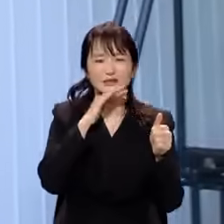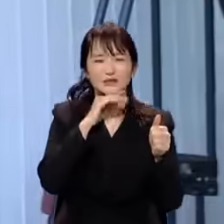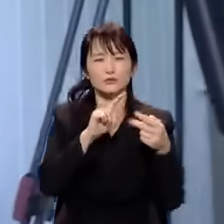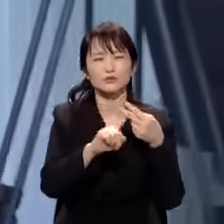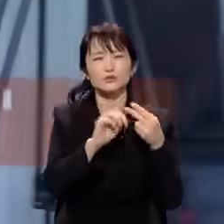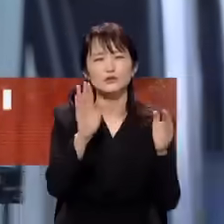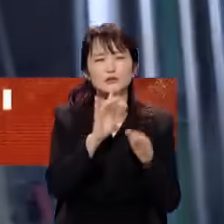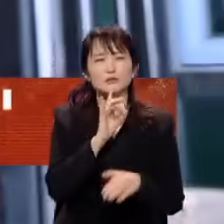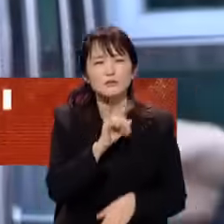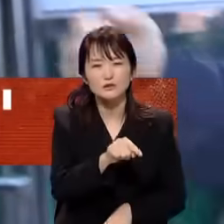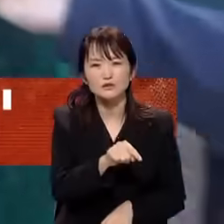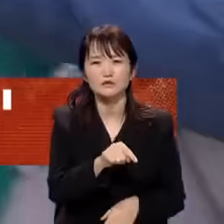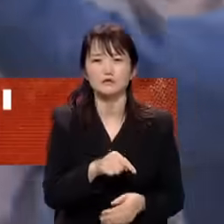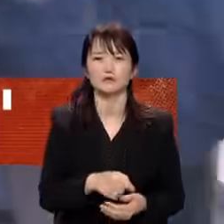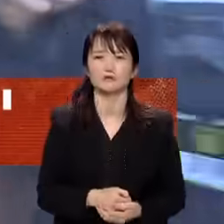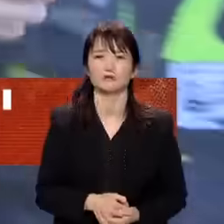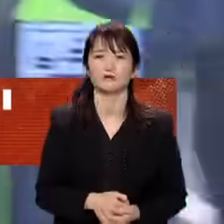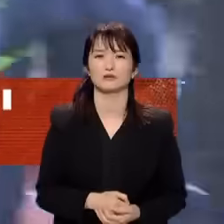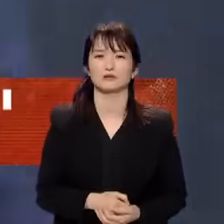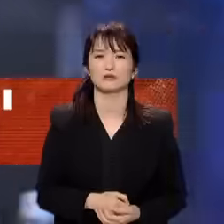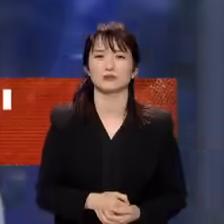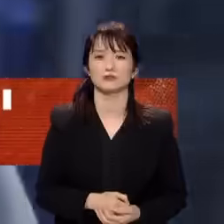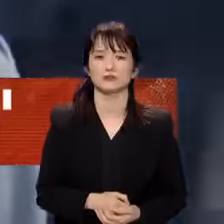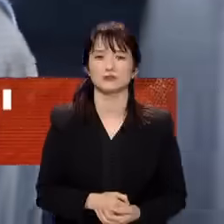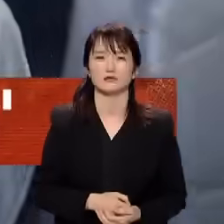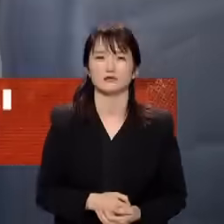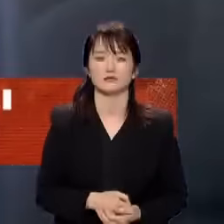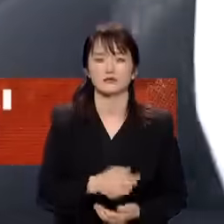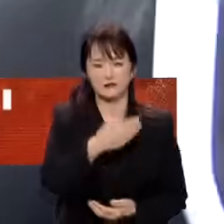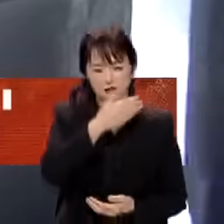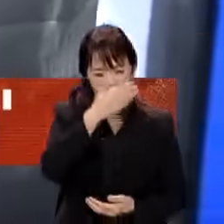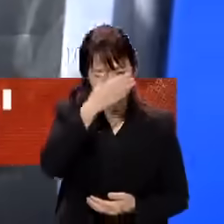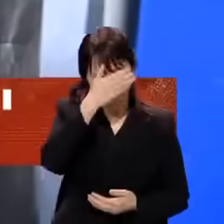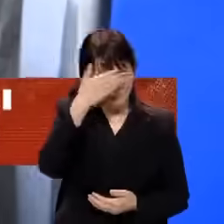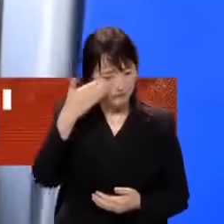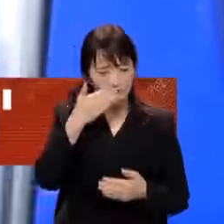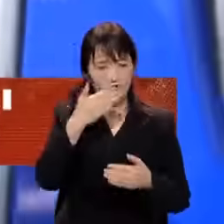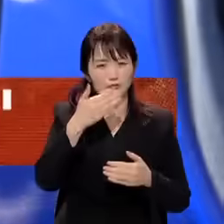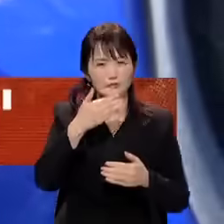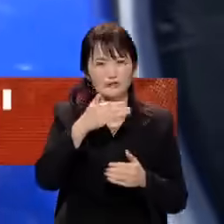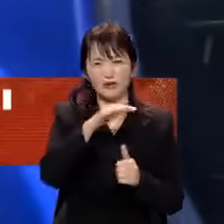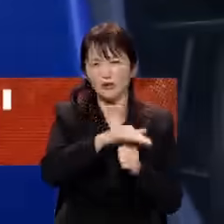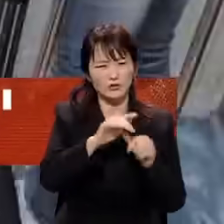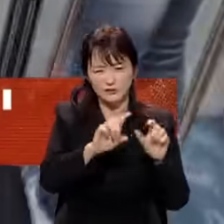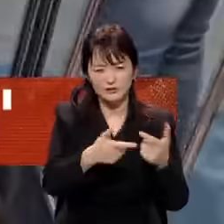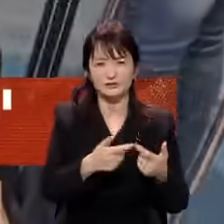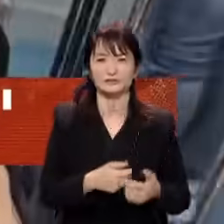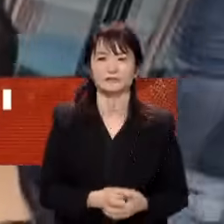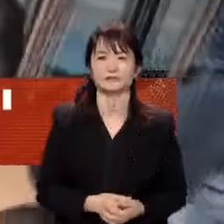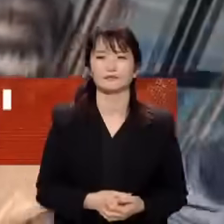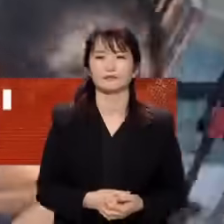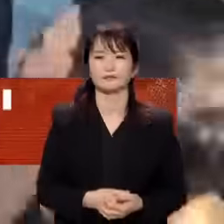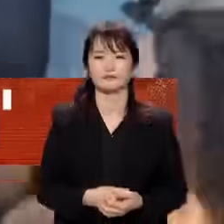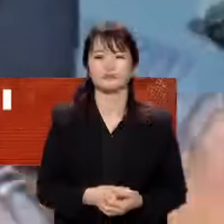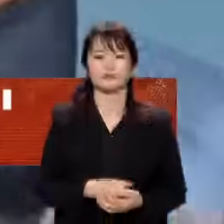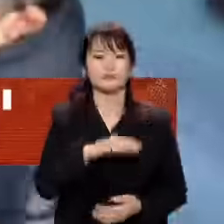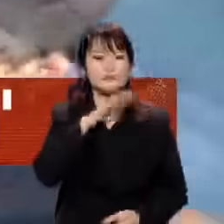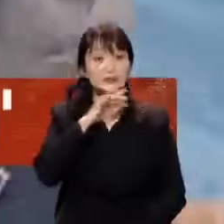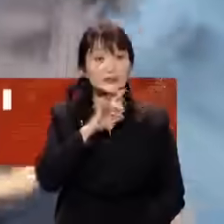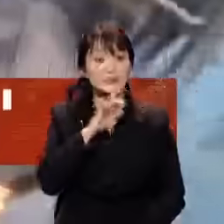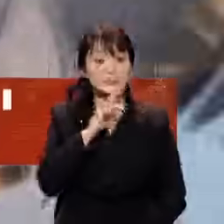중학생일 뿐이지 그게 아니에요, 교수님. 제가 지난번에 말씀드렸지만 나이만 그